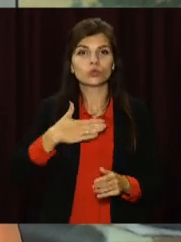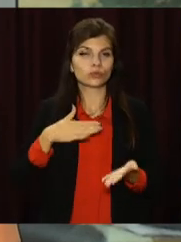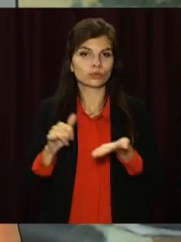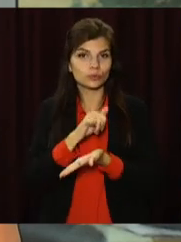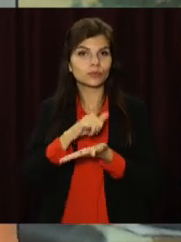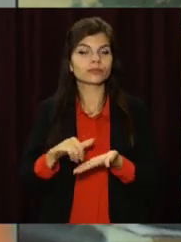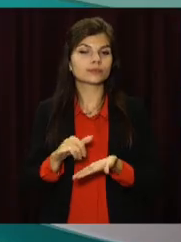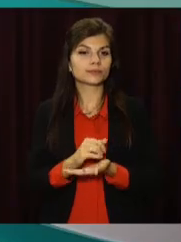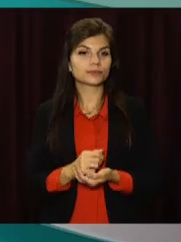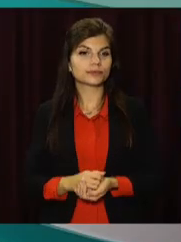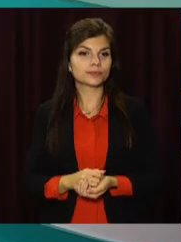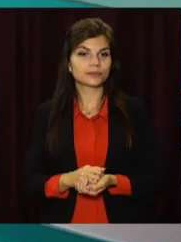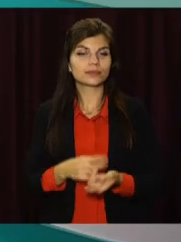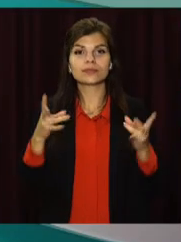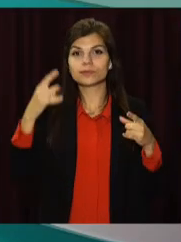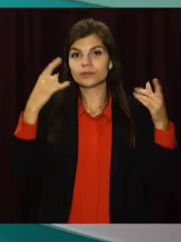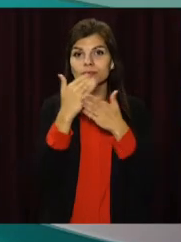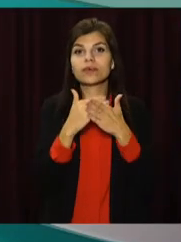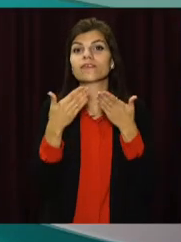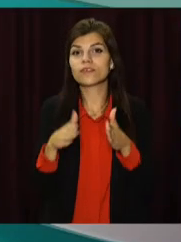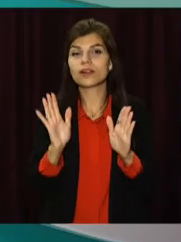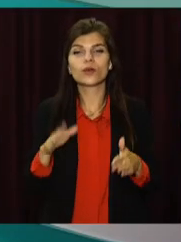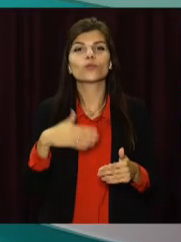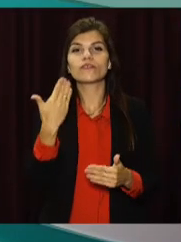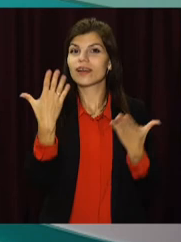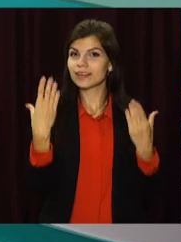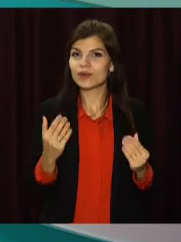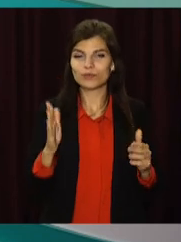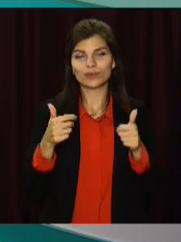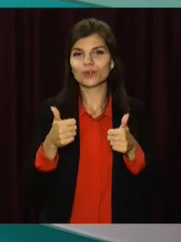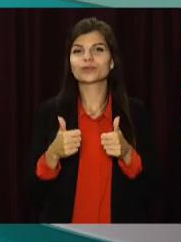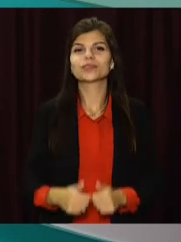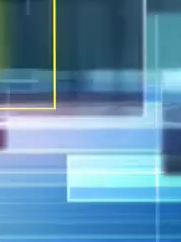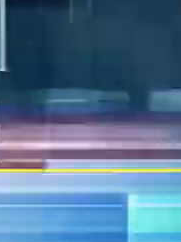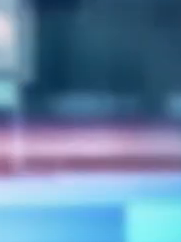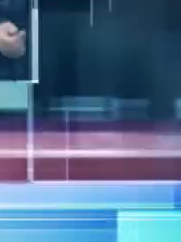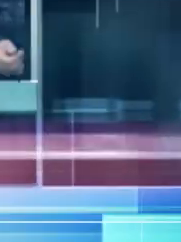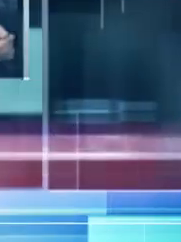на нашому YouTube-каналі. Залишайтесь відкритим і нехай ваш день буде добрим.